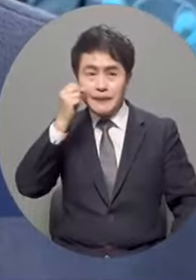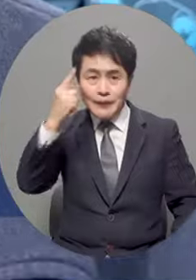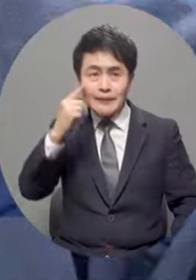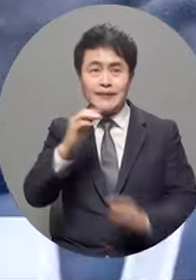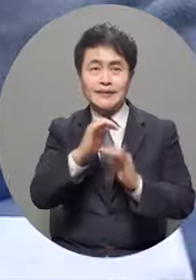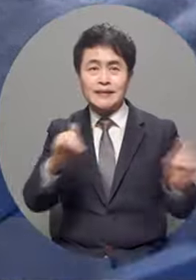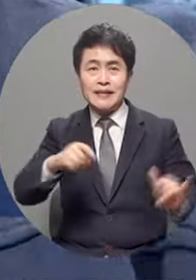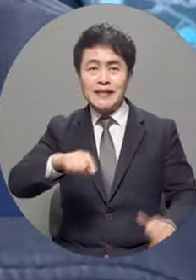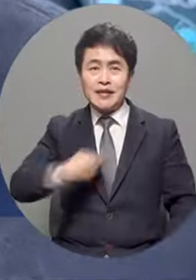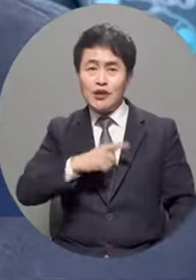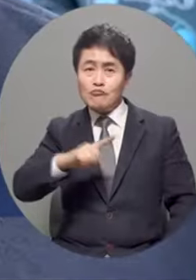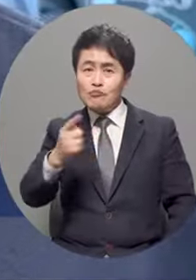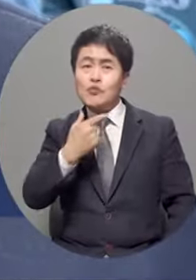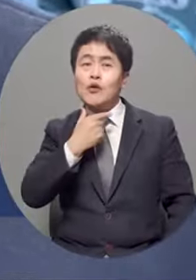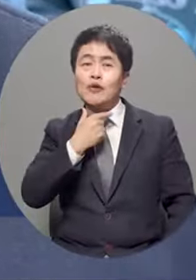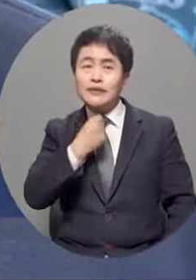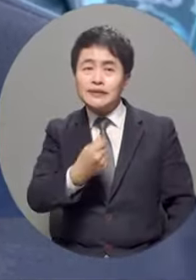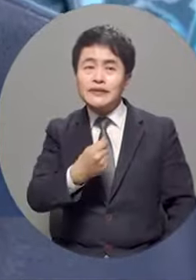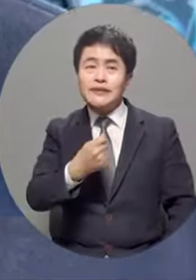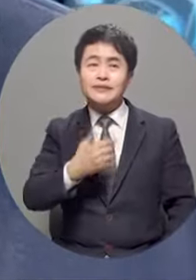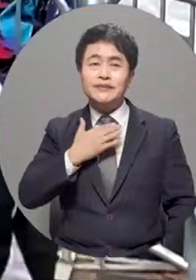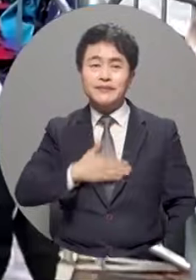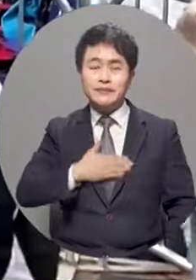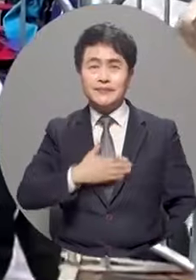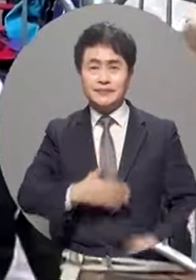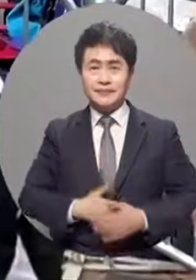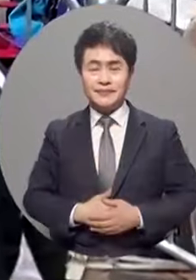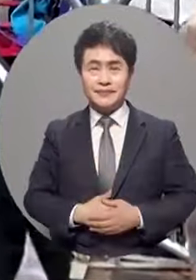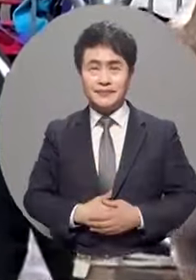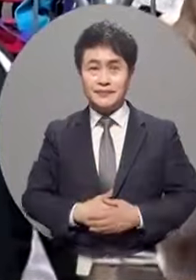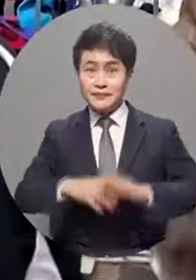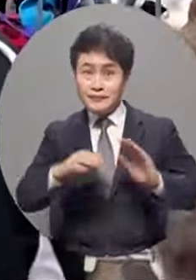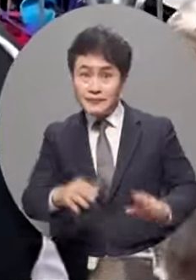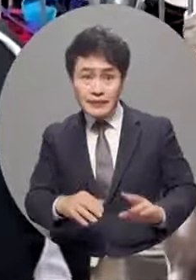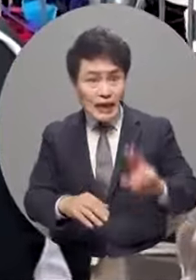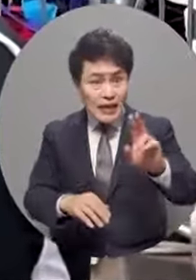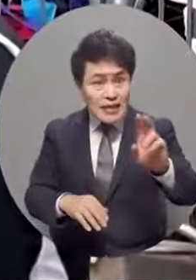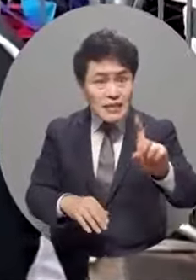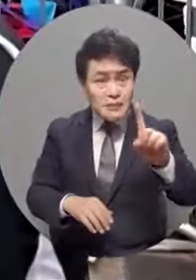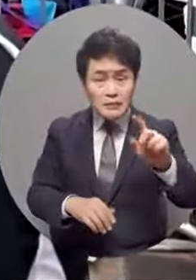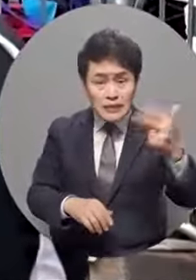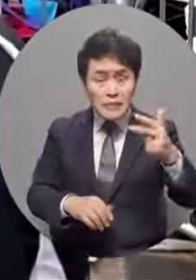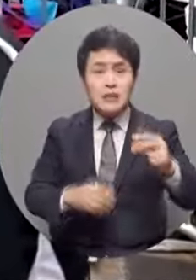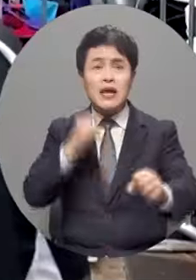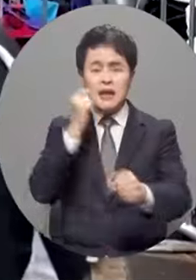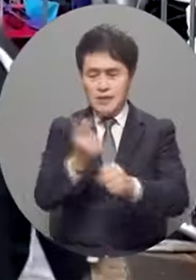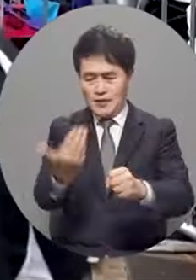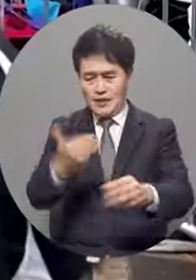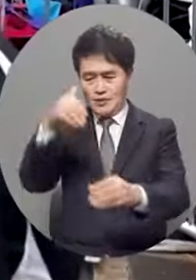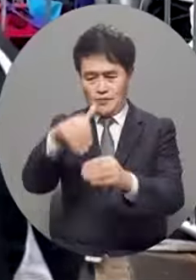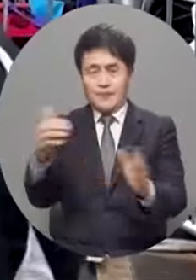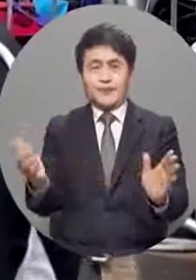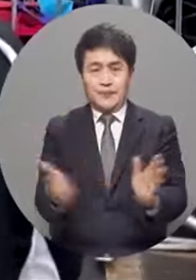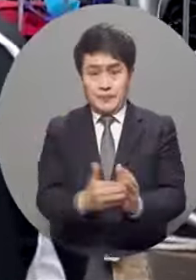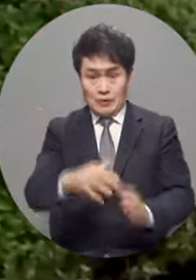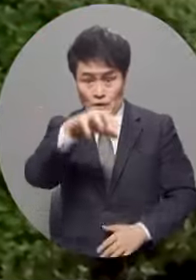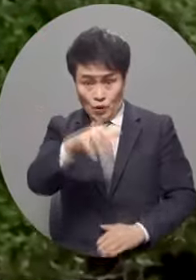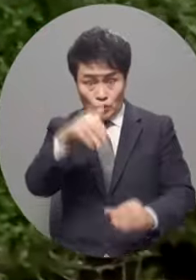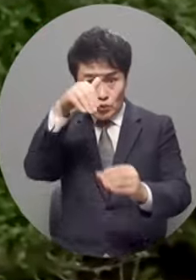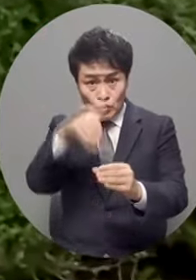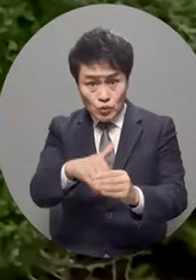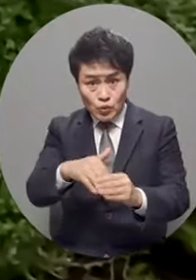doing, and I'm not worried about nothing with the legal troubles. 21만 7천 명이 이미 사전 투표를 마쳤고 현장 투표는